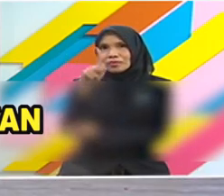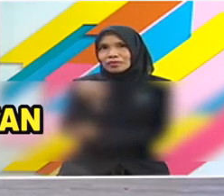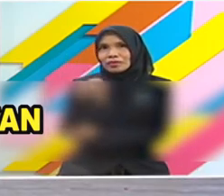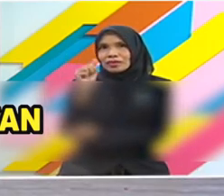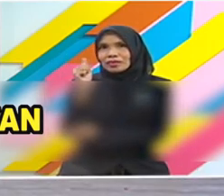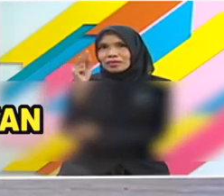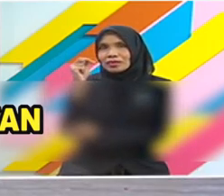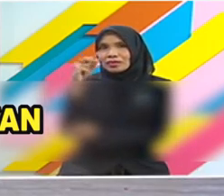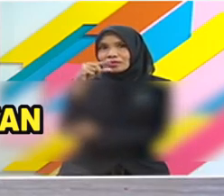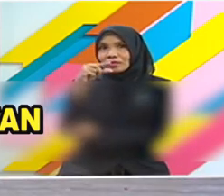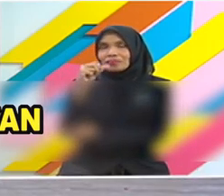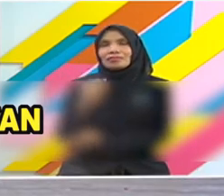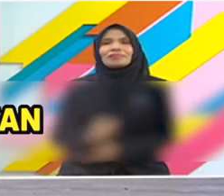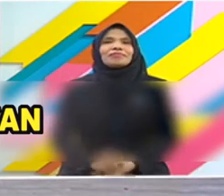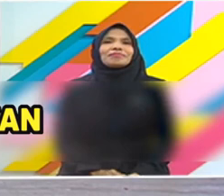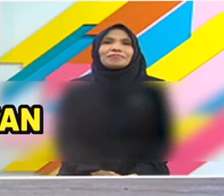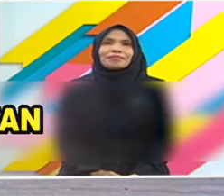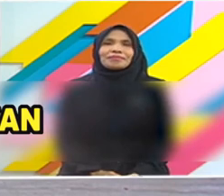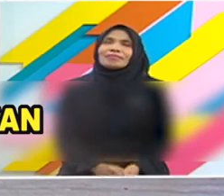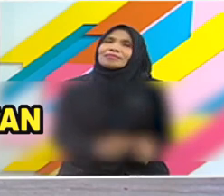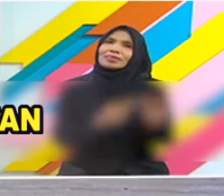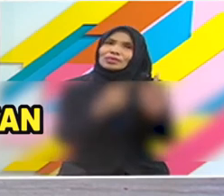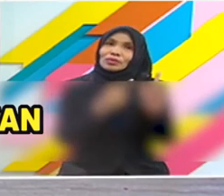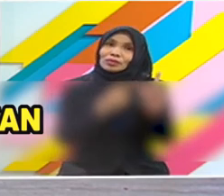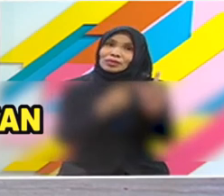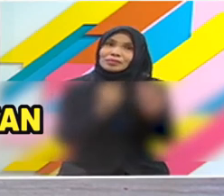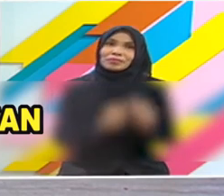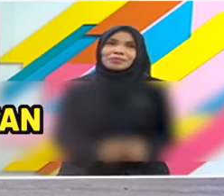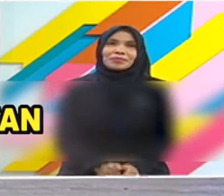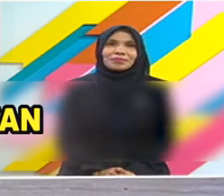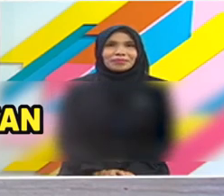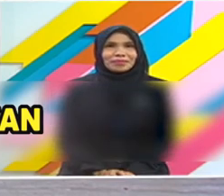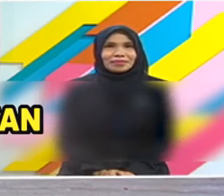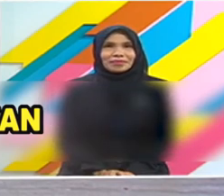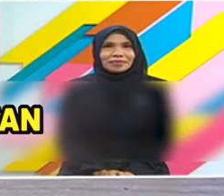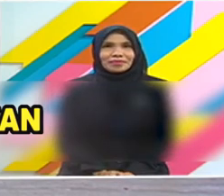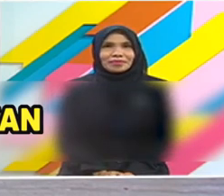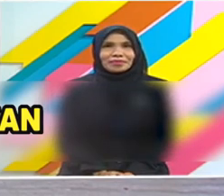yang kedua, bunyi yang kedua? Ada lagi? Ada. Jom kita dengar.